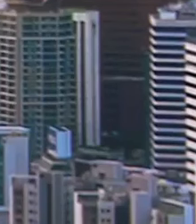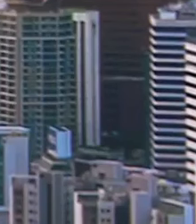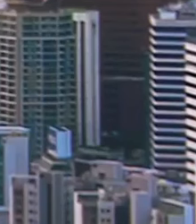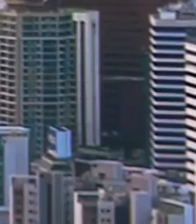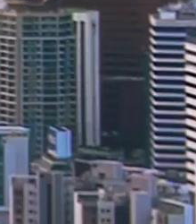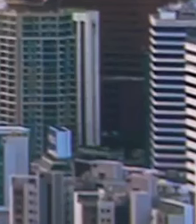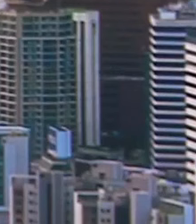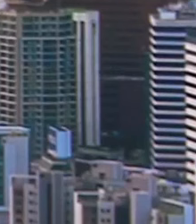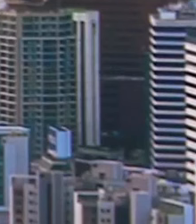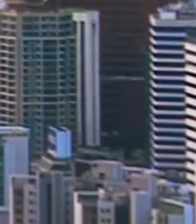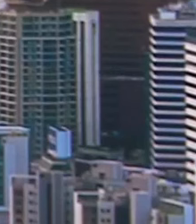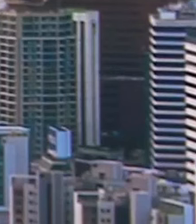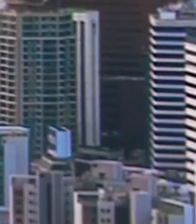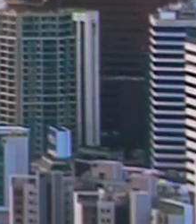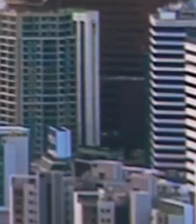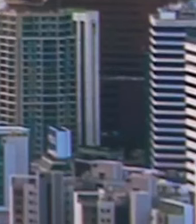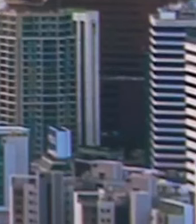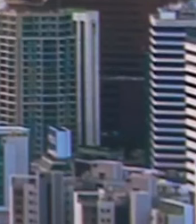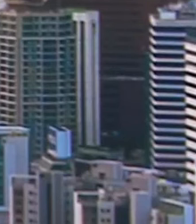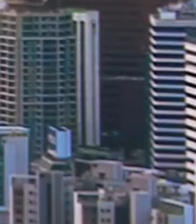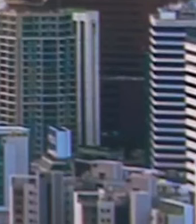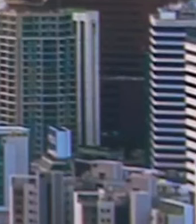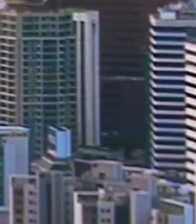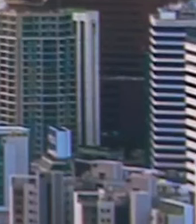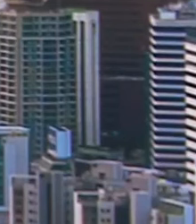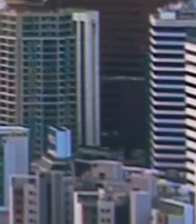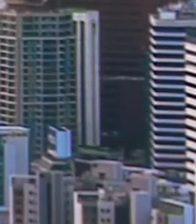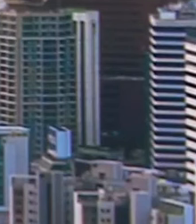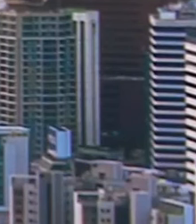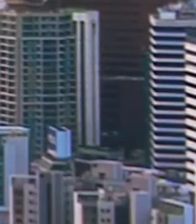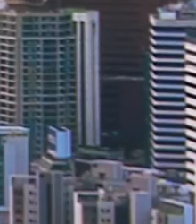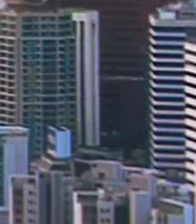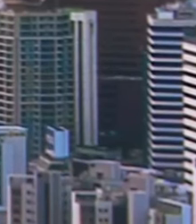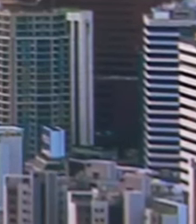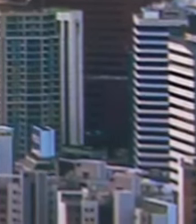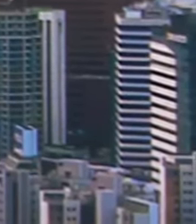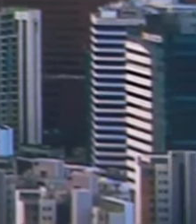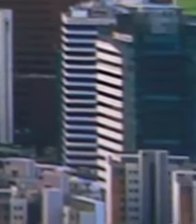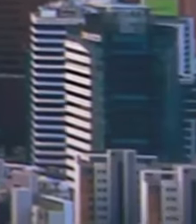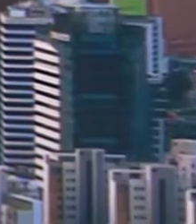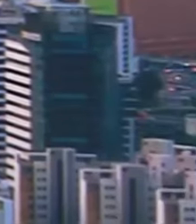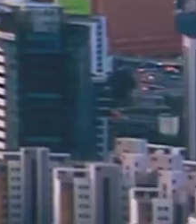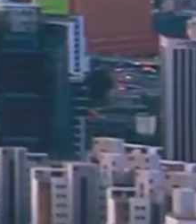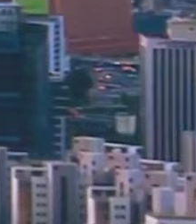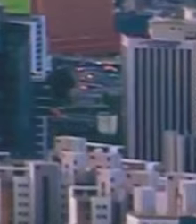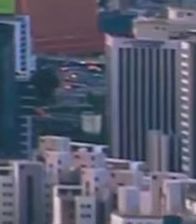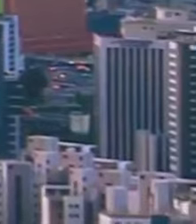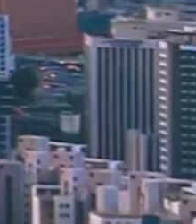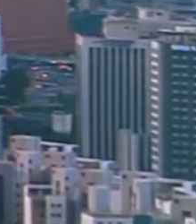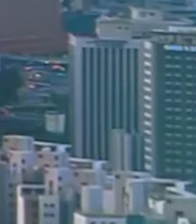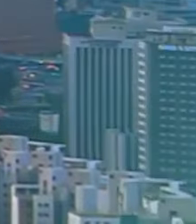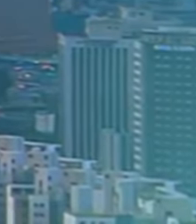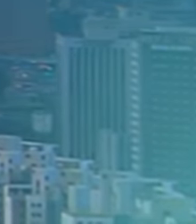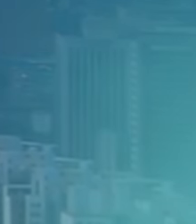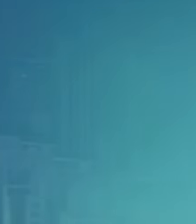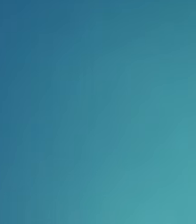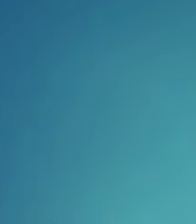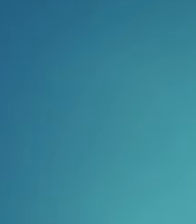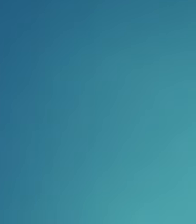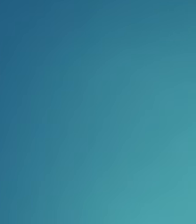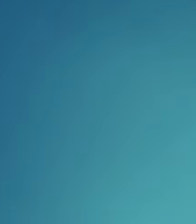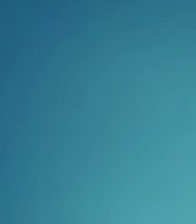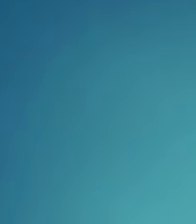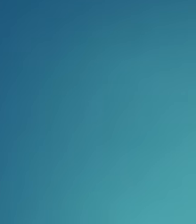온라인에서 화제가 된 뉴스, 화제가 될 뉴스를 전해드리는 소셜픽 시간입니다. 영국 아카데미상에서